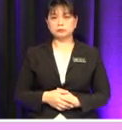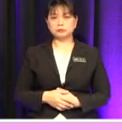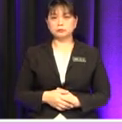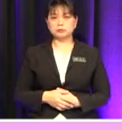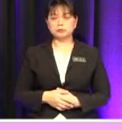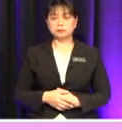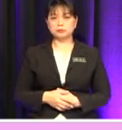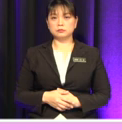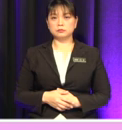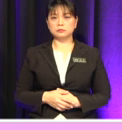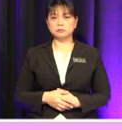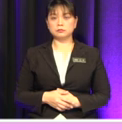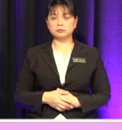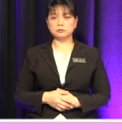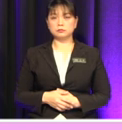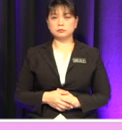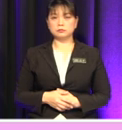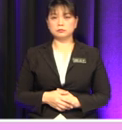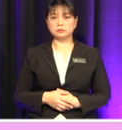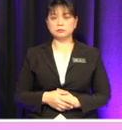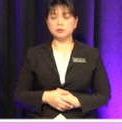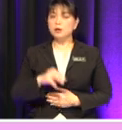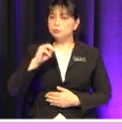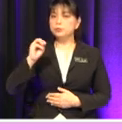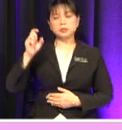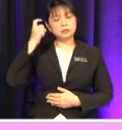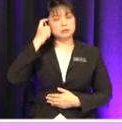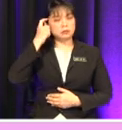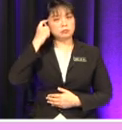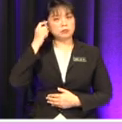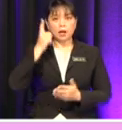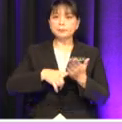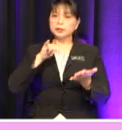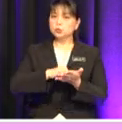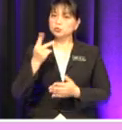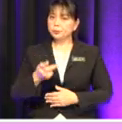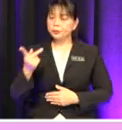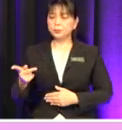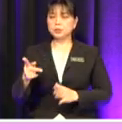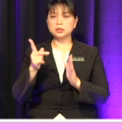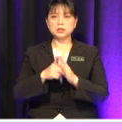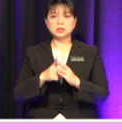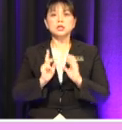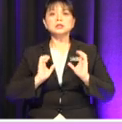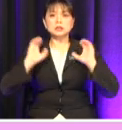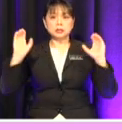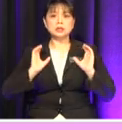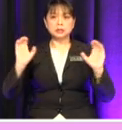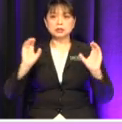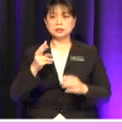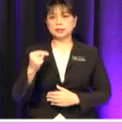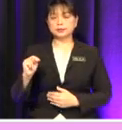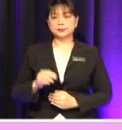konsep kemahiran atau komponen kecerdasan Oke jadi kalau di sini kalau di sini kita tengok